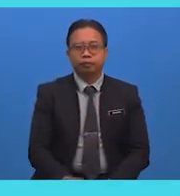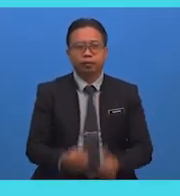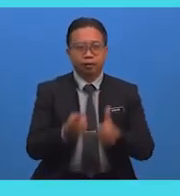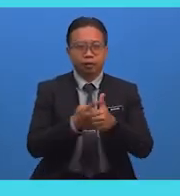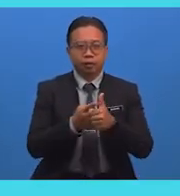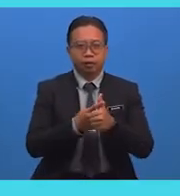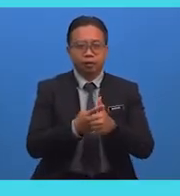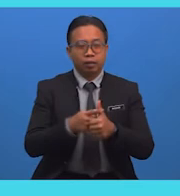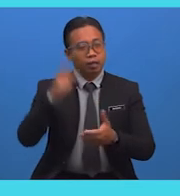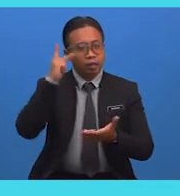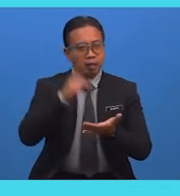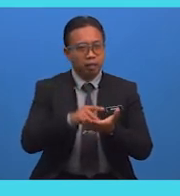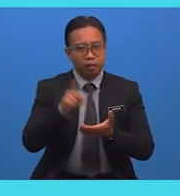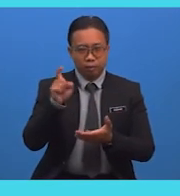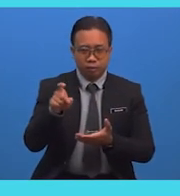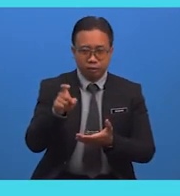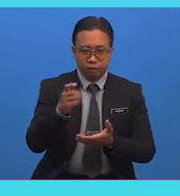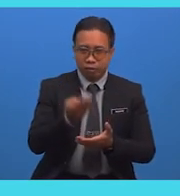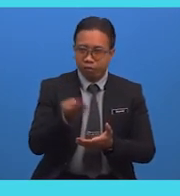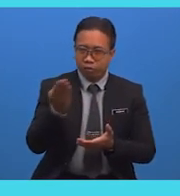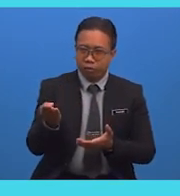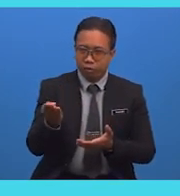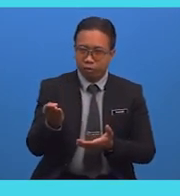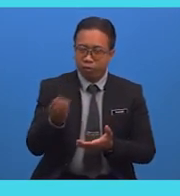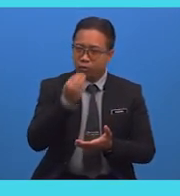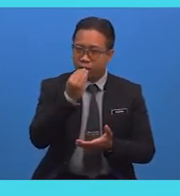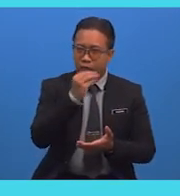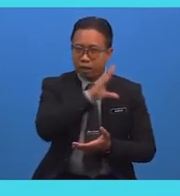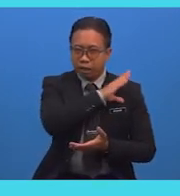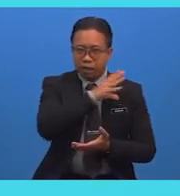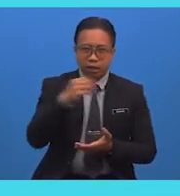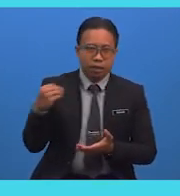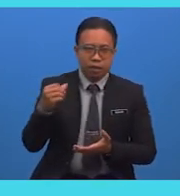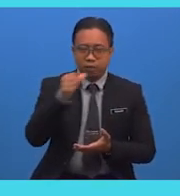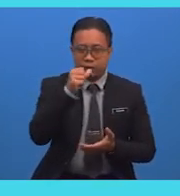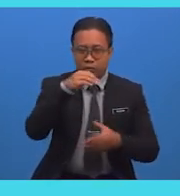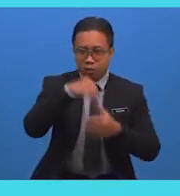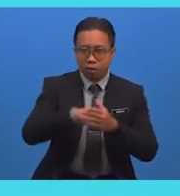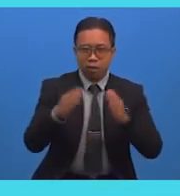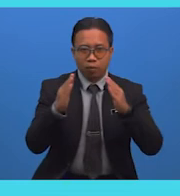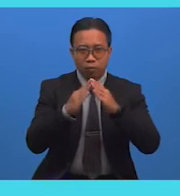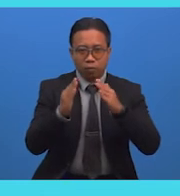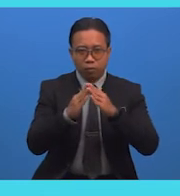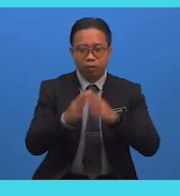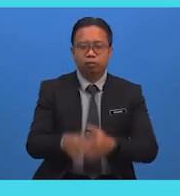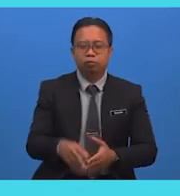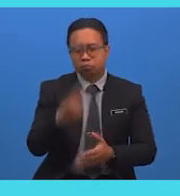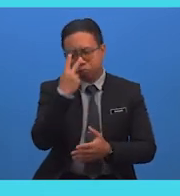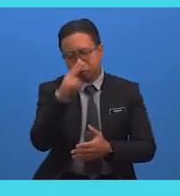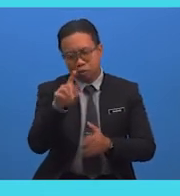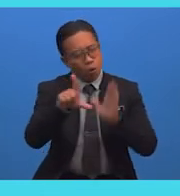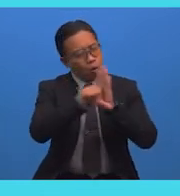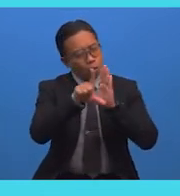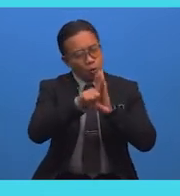Pertama, mengenal pasti produk makanan dan minuman di dalam rumah anda dengan menyemak